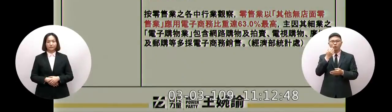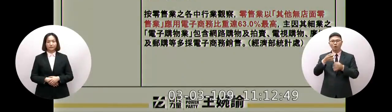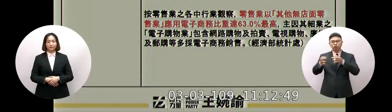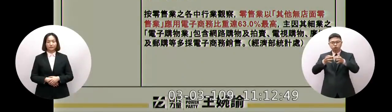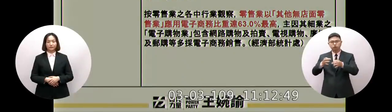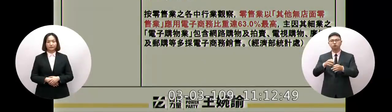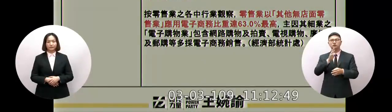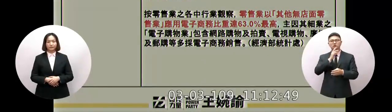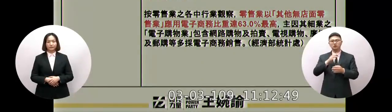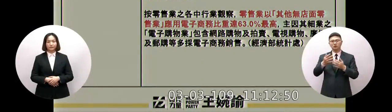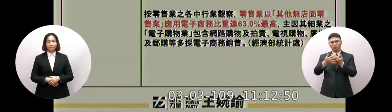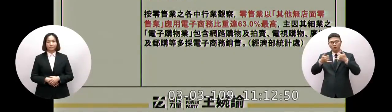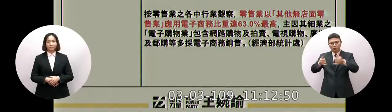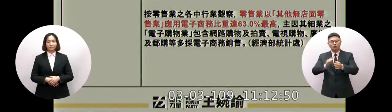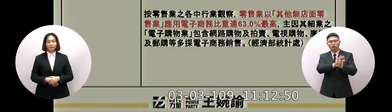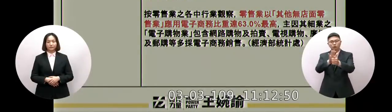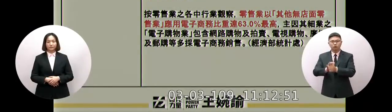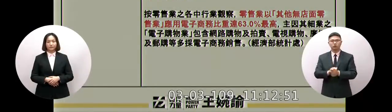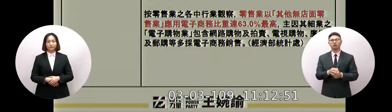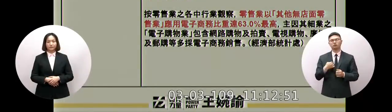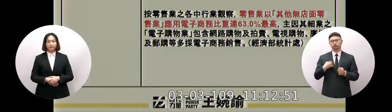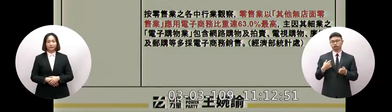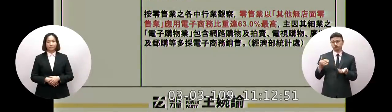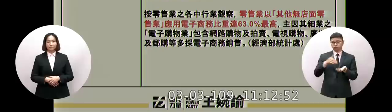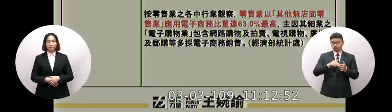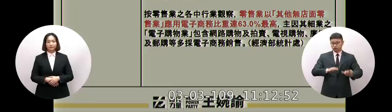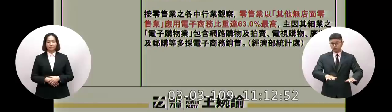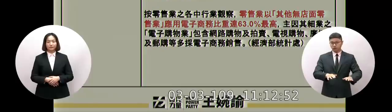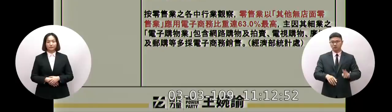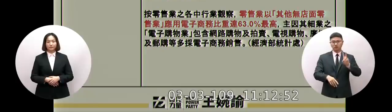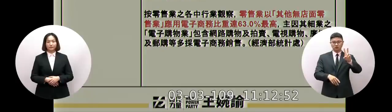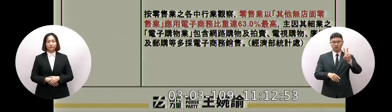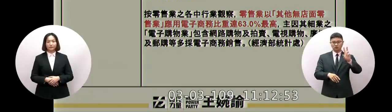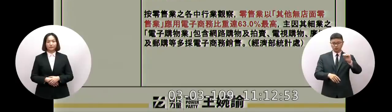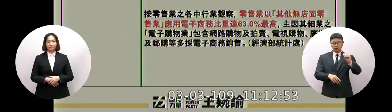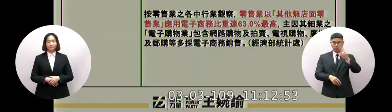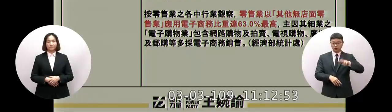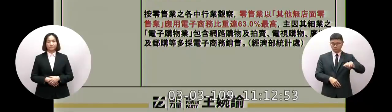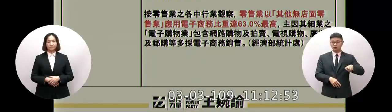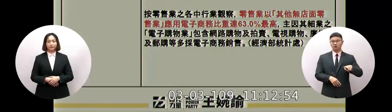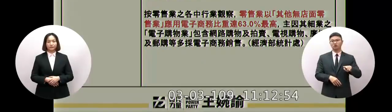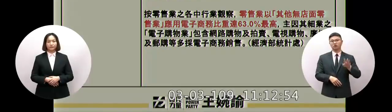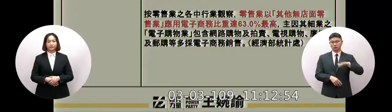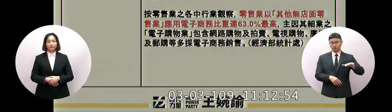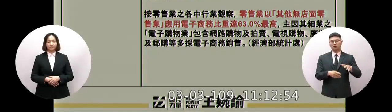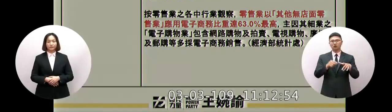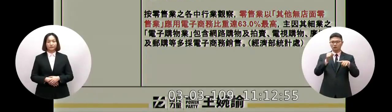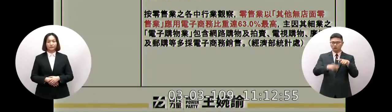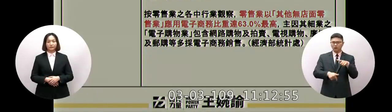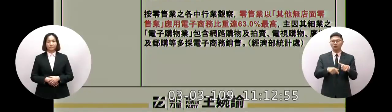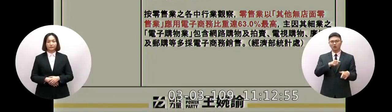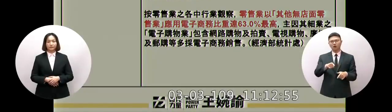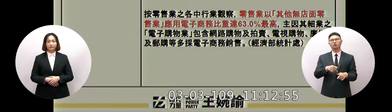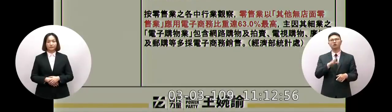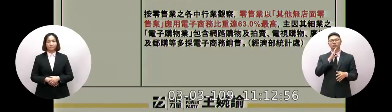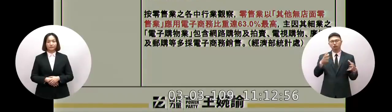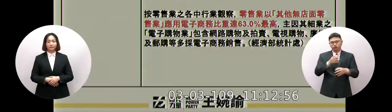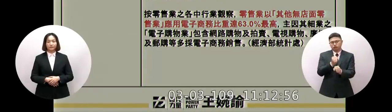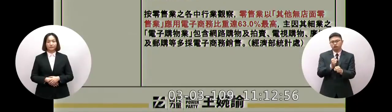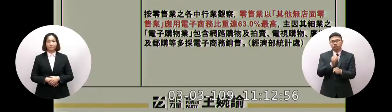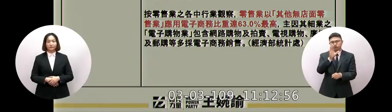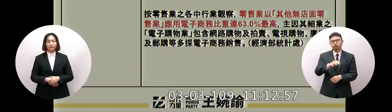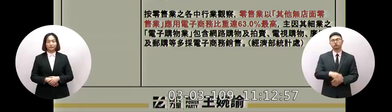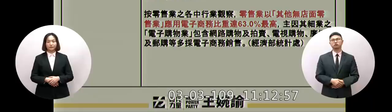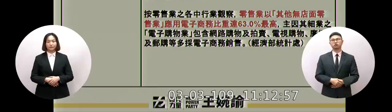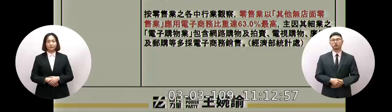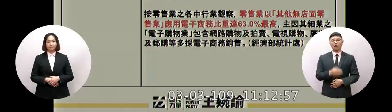那就我们收集到的资料以及民间目前的近况，其实已经有超过25000家的餐厅与外送业者合作，这原本就是已经在进行当中的事情，而